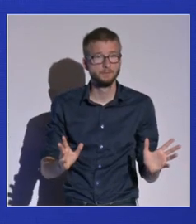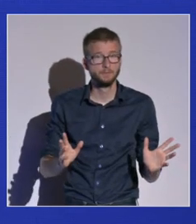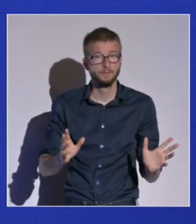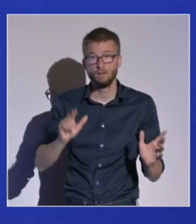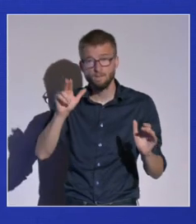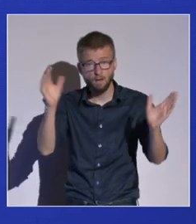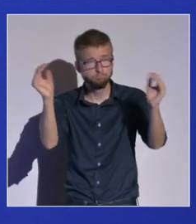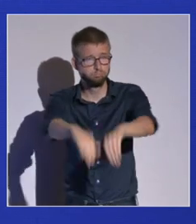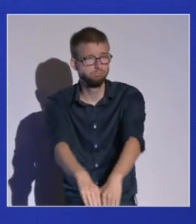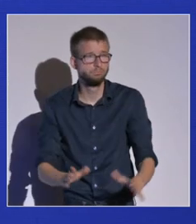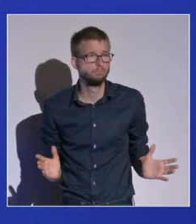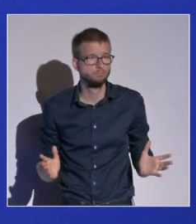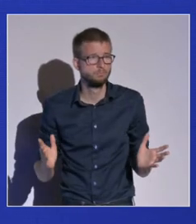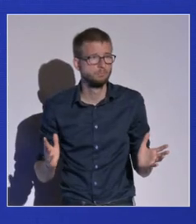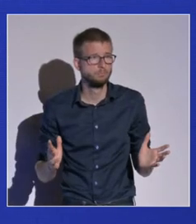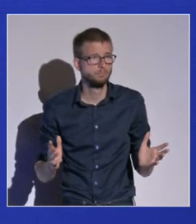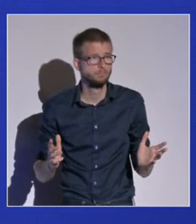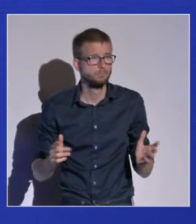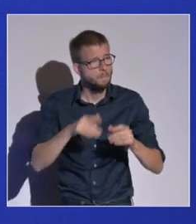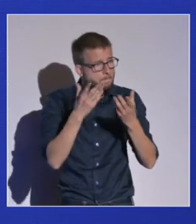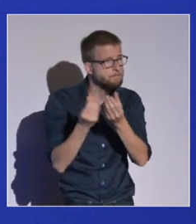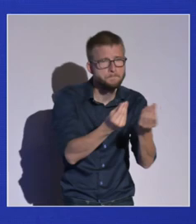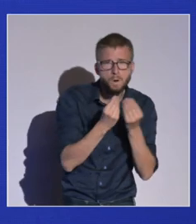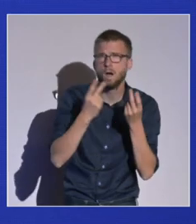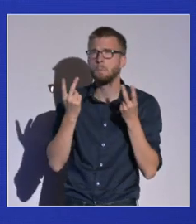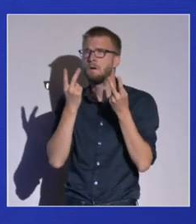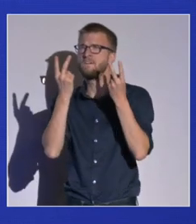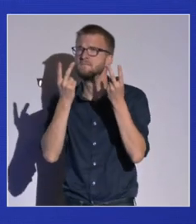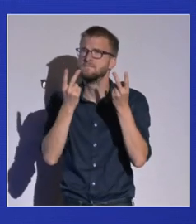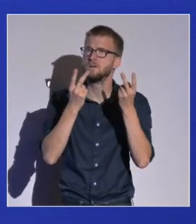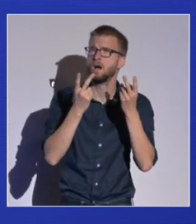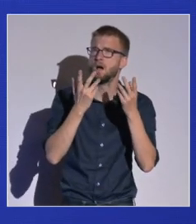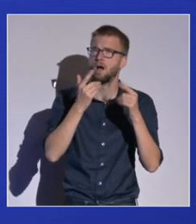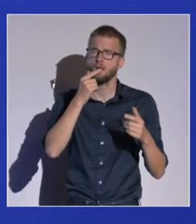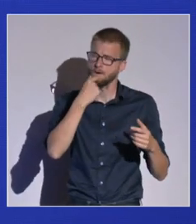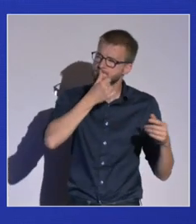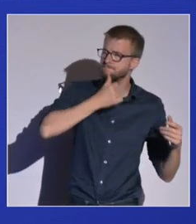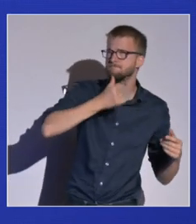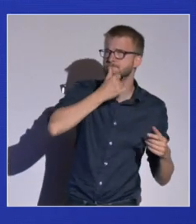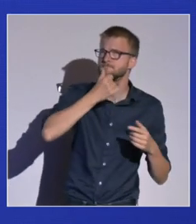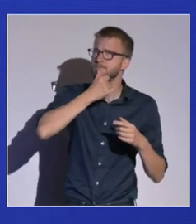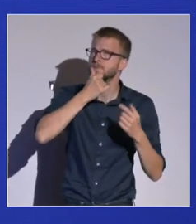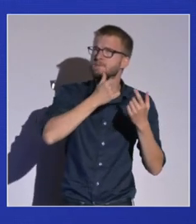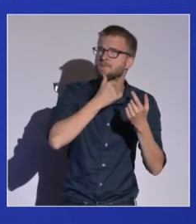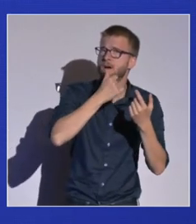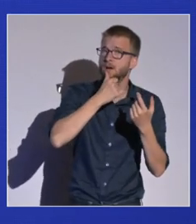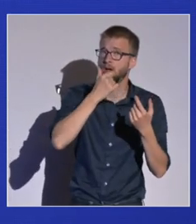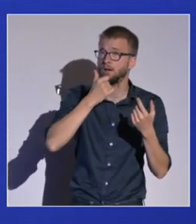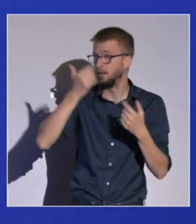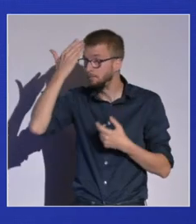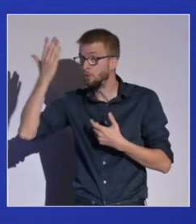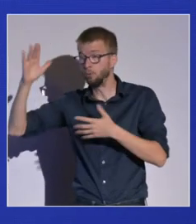s'effondrer. La volonté des peuples vertueux ne résistera pas à l'effondrement économique si les